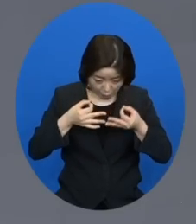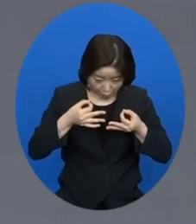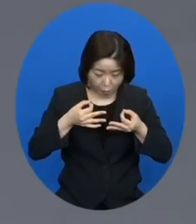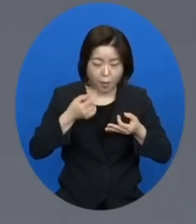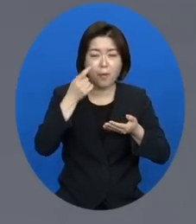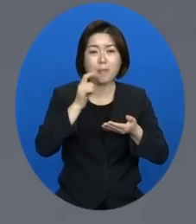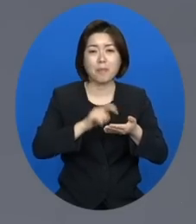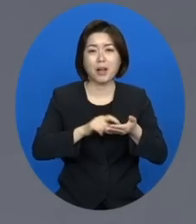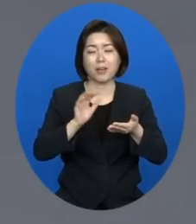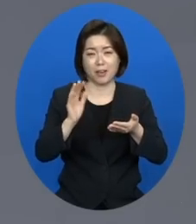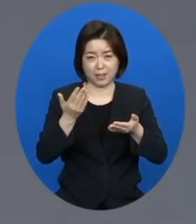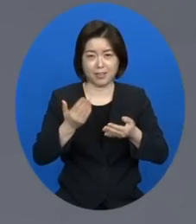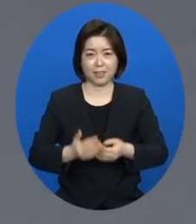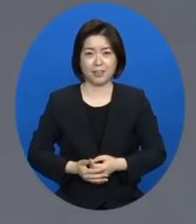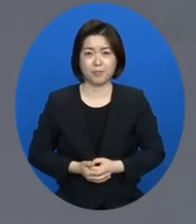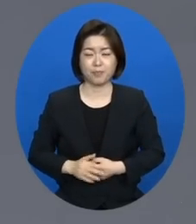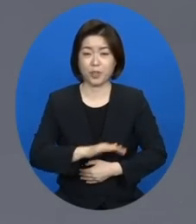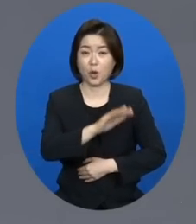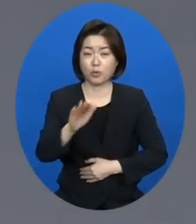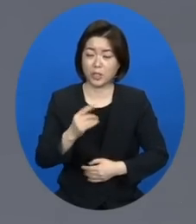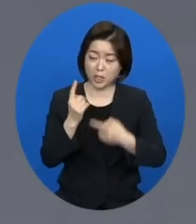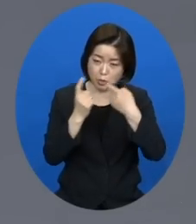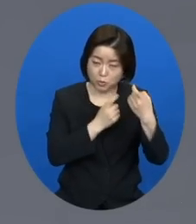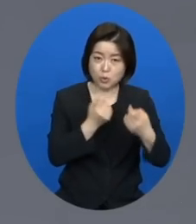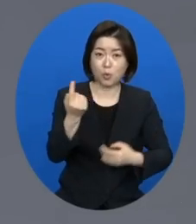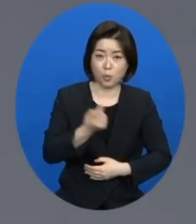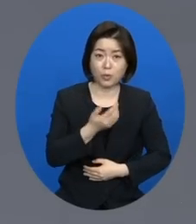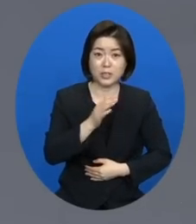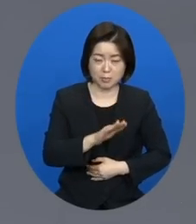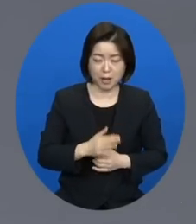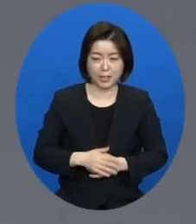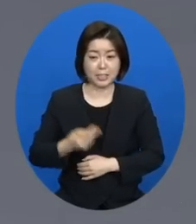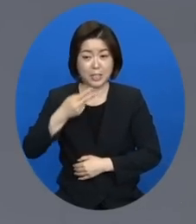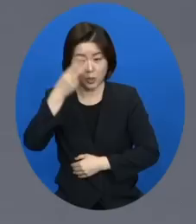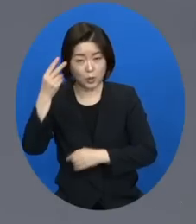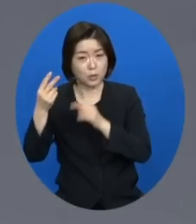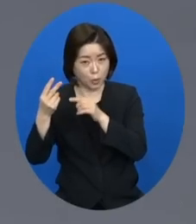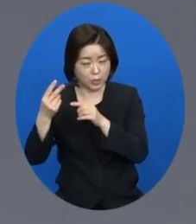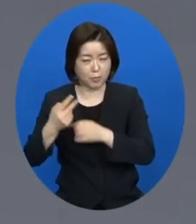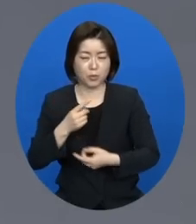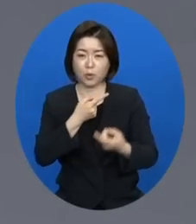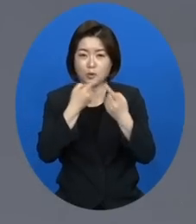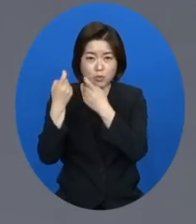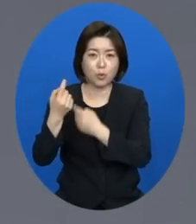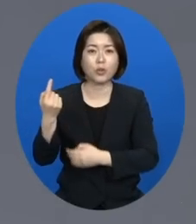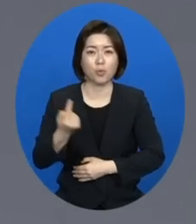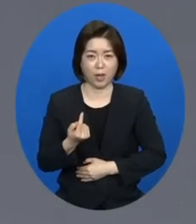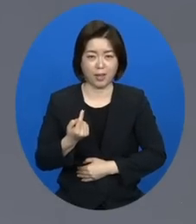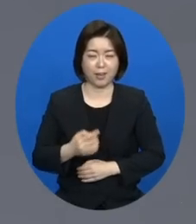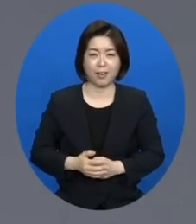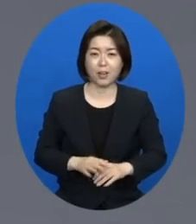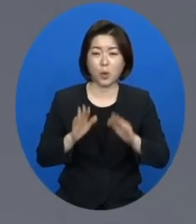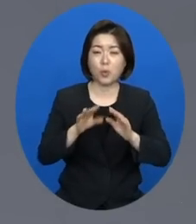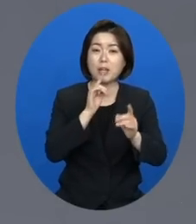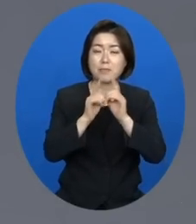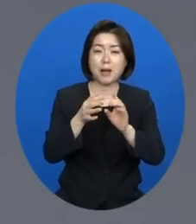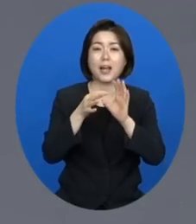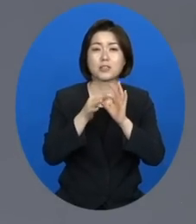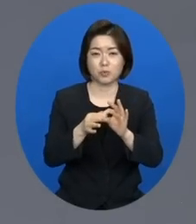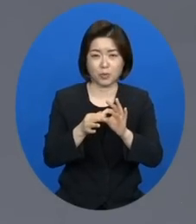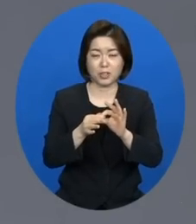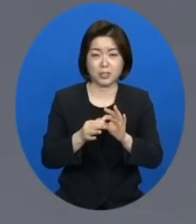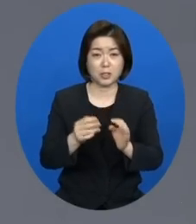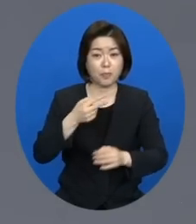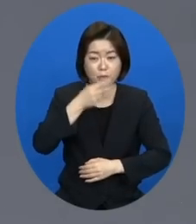됩니다. 우리에게도 유혹이 찾아오지만 바로 요셉에게 유혹이 찾아왔습니다. 그래서 우리가 오늘 이 말씀을 통해서